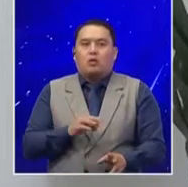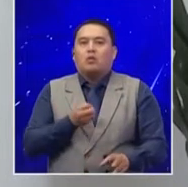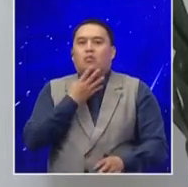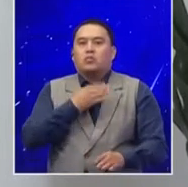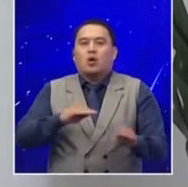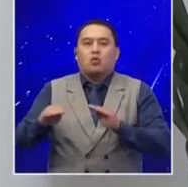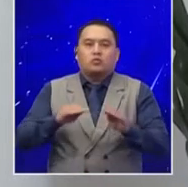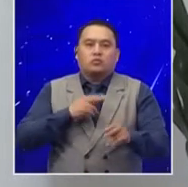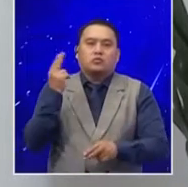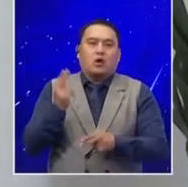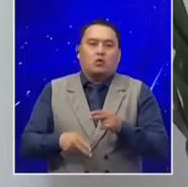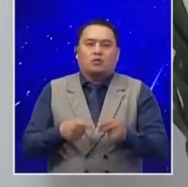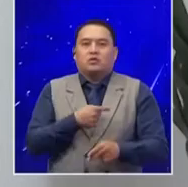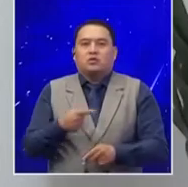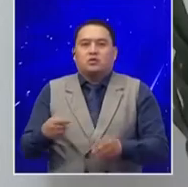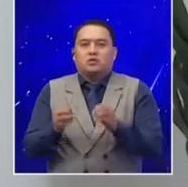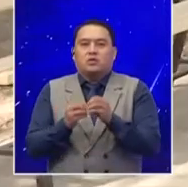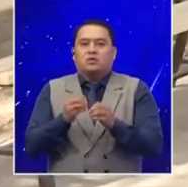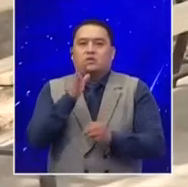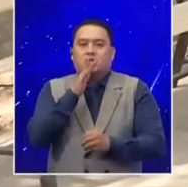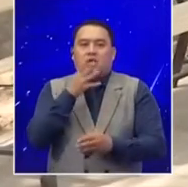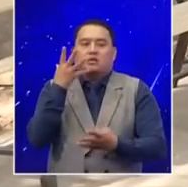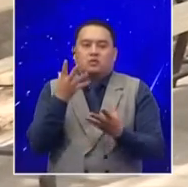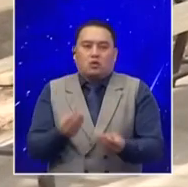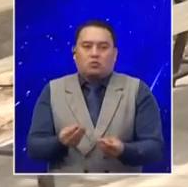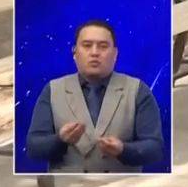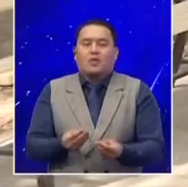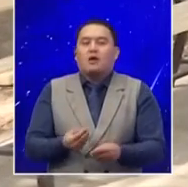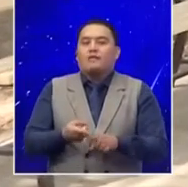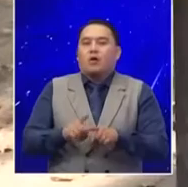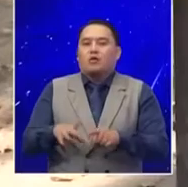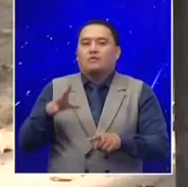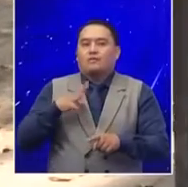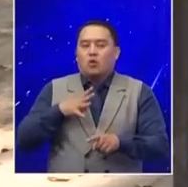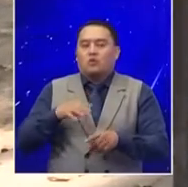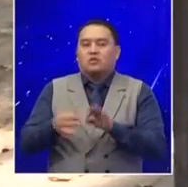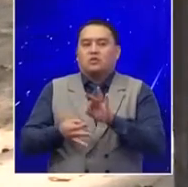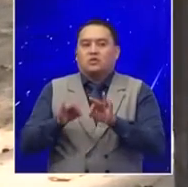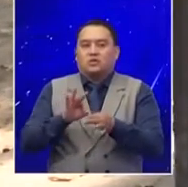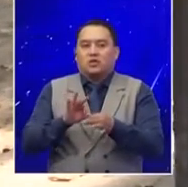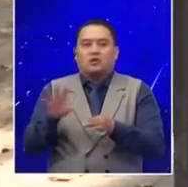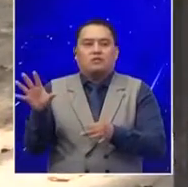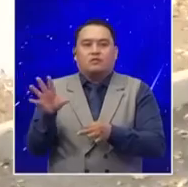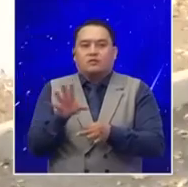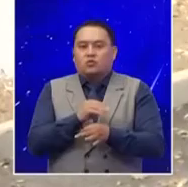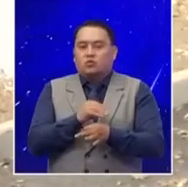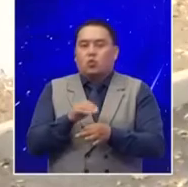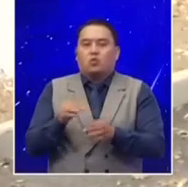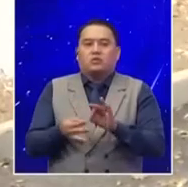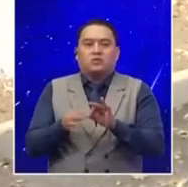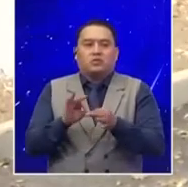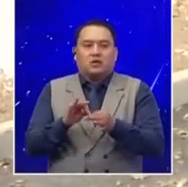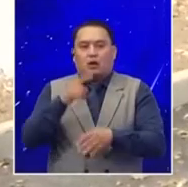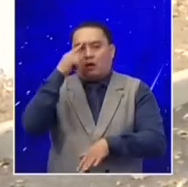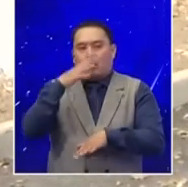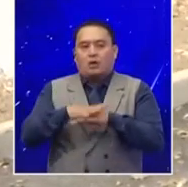как закончим, ну, в течение 10 дней освоим остаток. Работы по благоустройству должны быть тщательными. Из виду нельзя упускать ни одну малейшую деталь, заявил